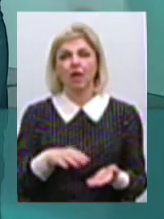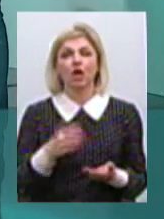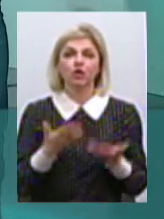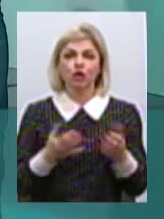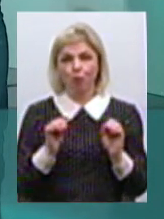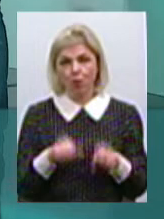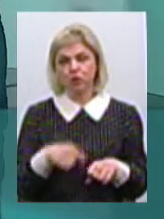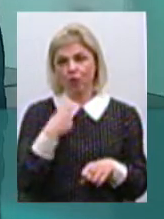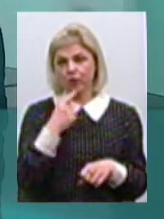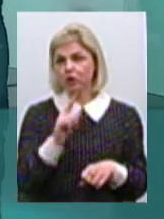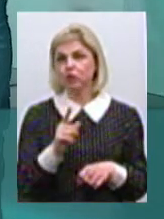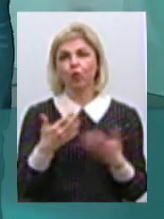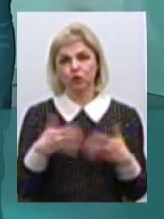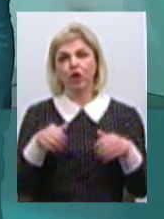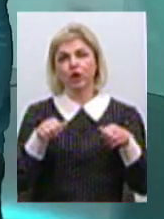вже вирішено?